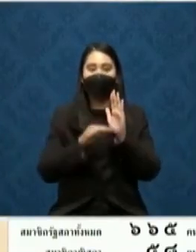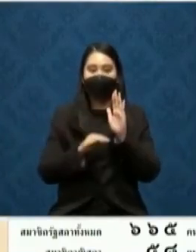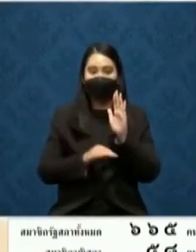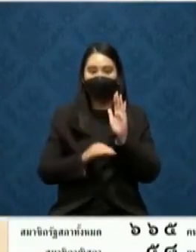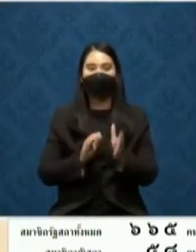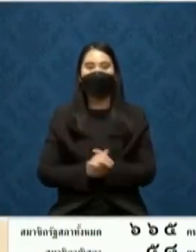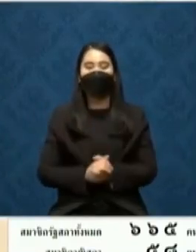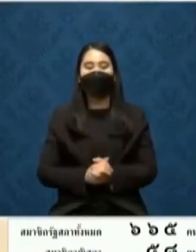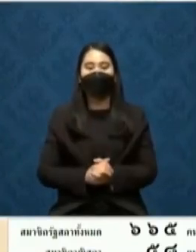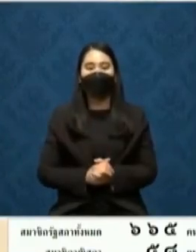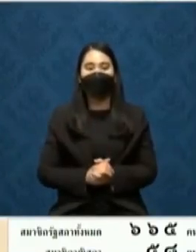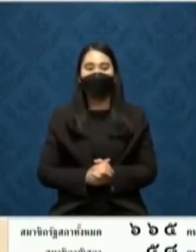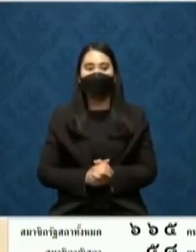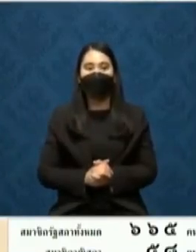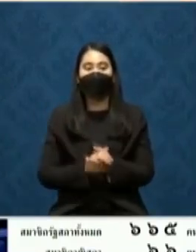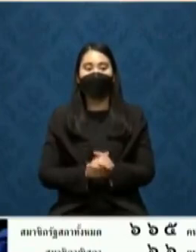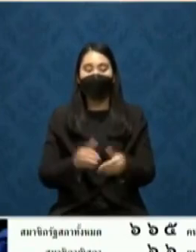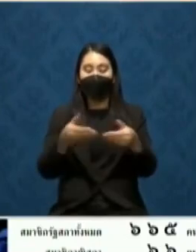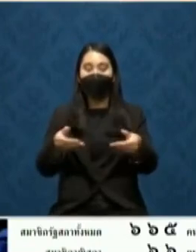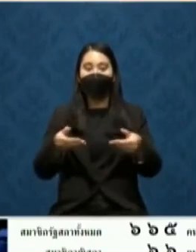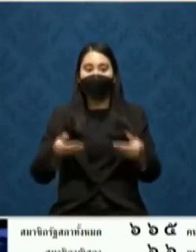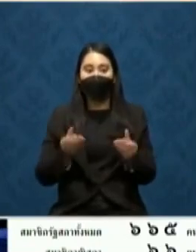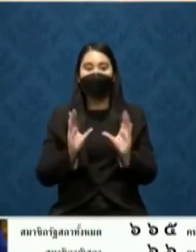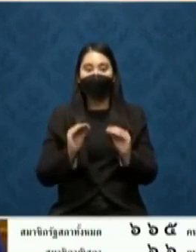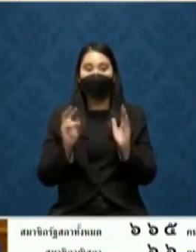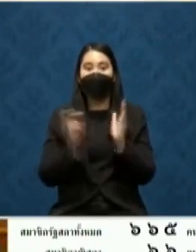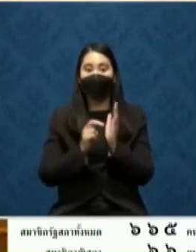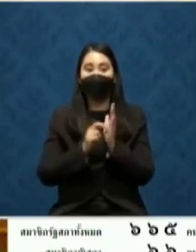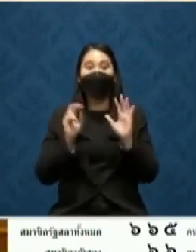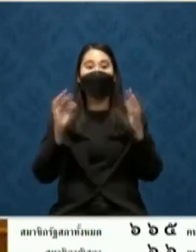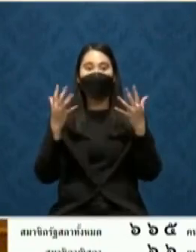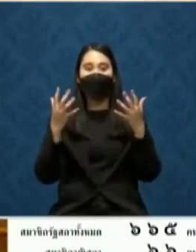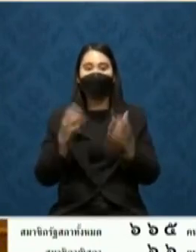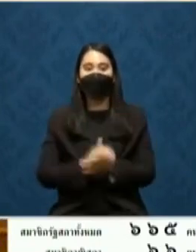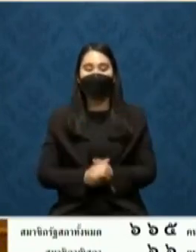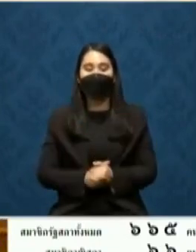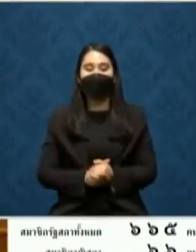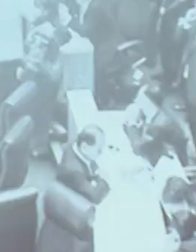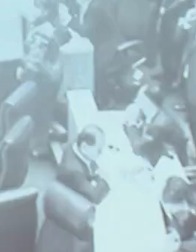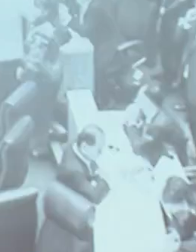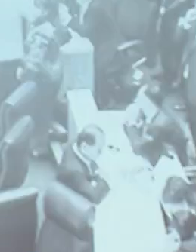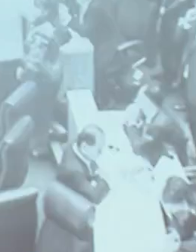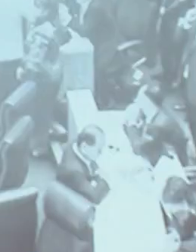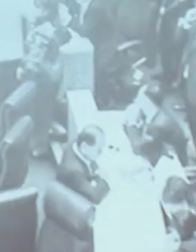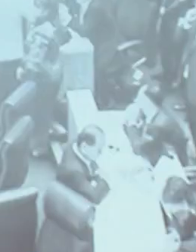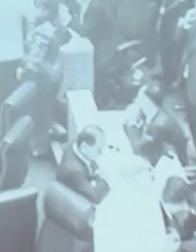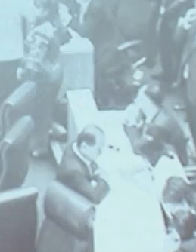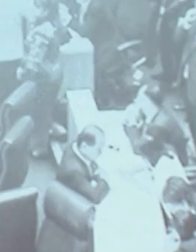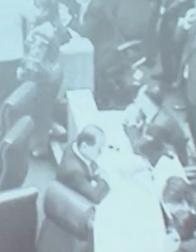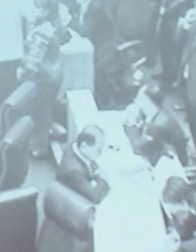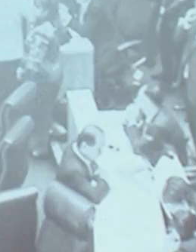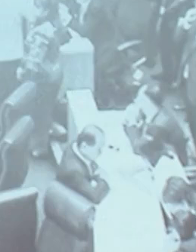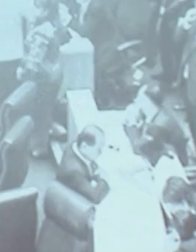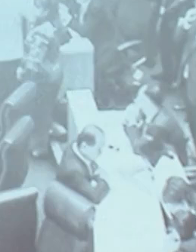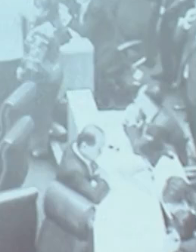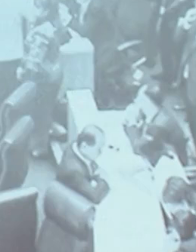ยนอกสภามาไว้ในสภาเท่านั้นเองครับ อาจารย์ค่ะแล้วหลังจากนี้เนี่ยมันจะเป็นยังไงต่อไปเพราะว่าเมื่อวาน